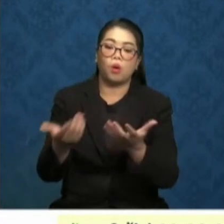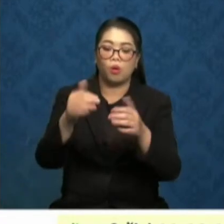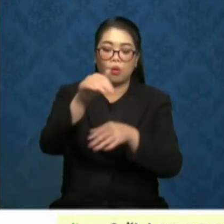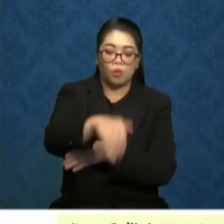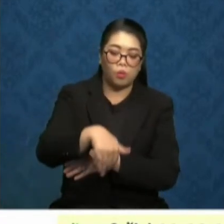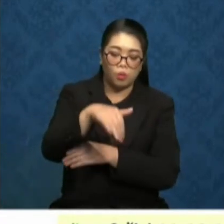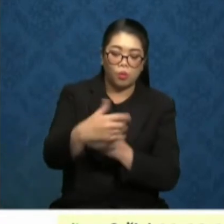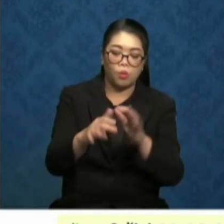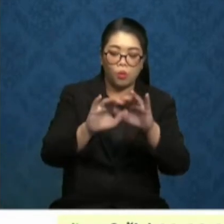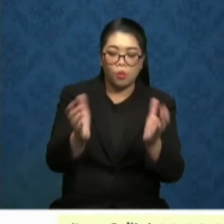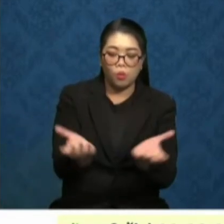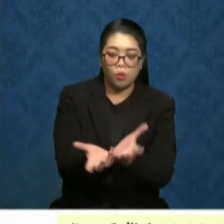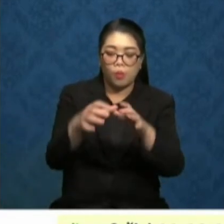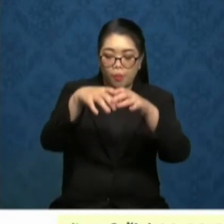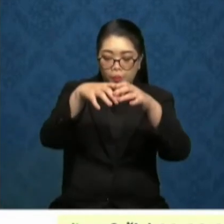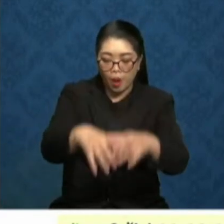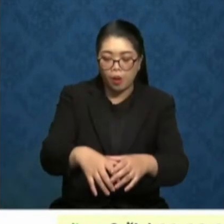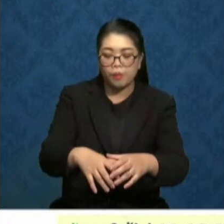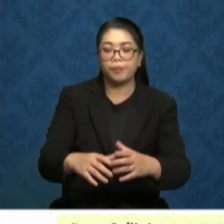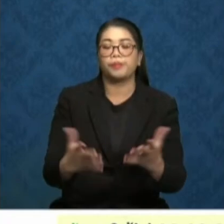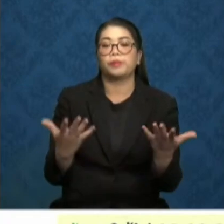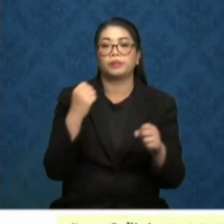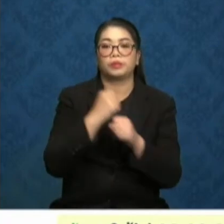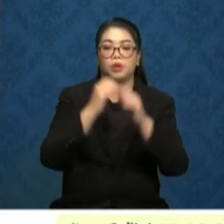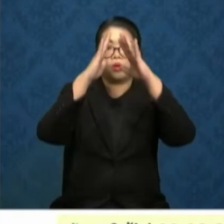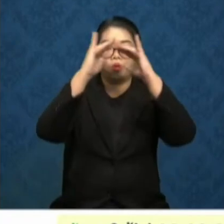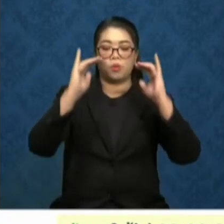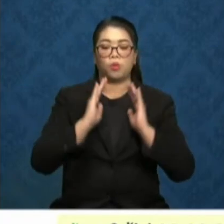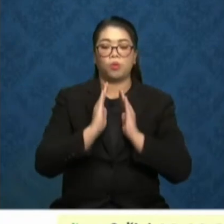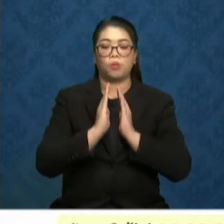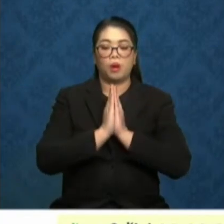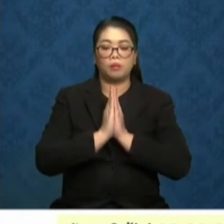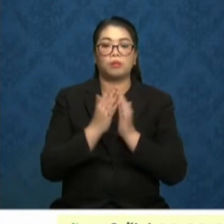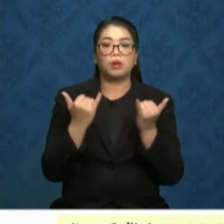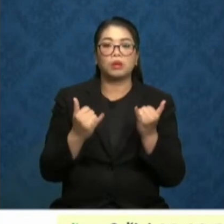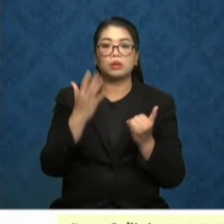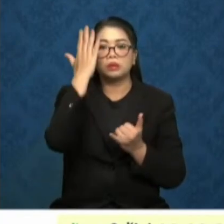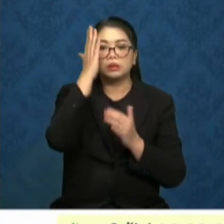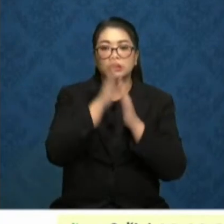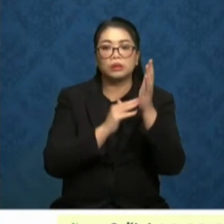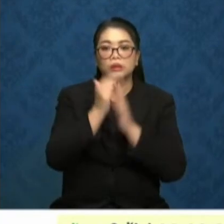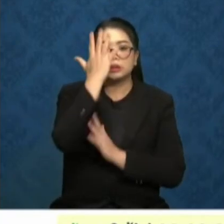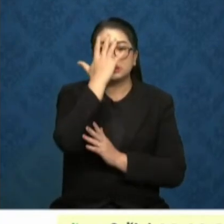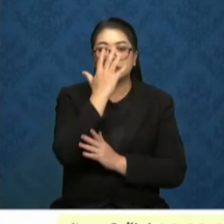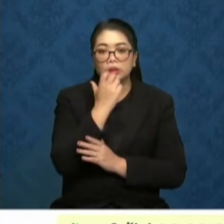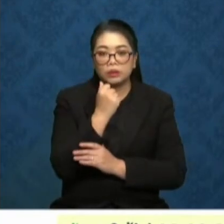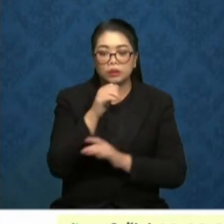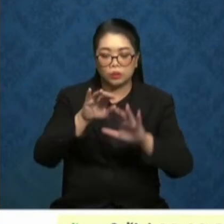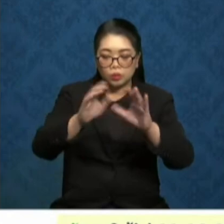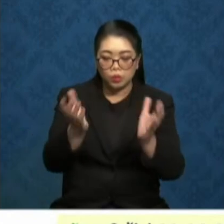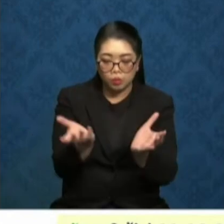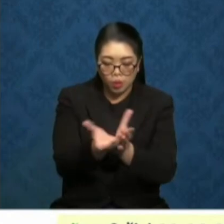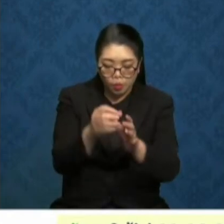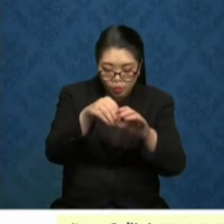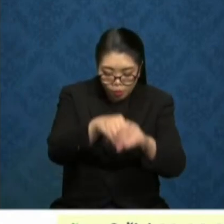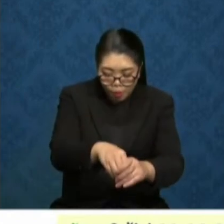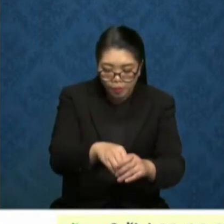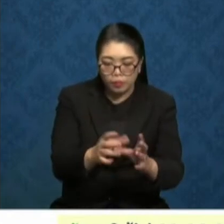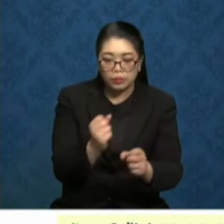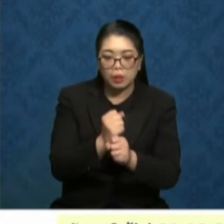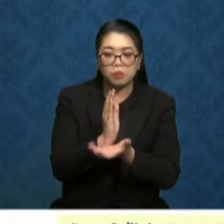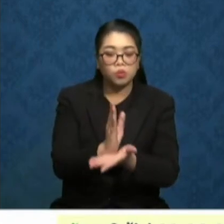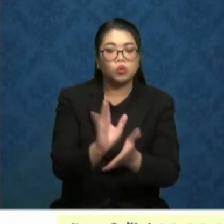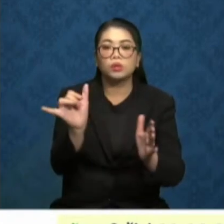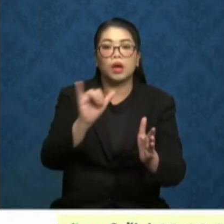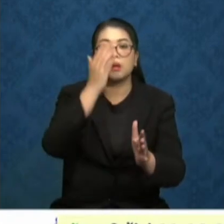ได้บางวัด ทำโรเสจมา 4 ปี วันนี้ 4 ซีดแล้ว ยัไมได้ฝั่งลนมิดเลยครับดงนั้นเอง